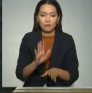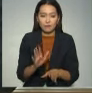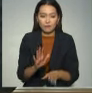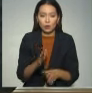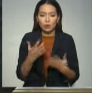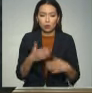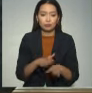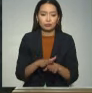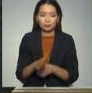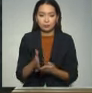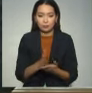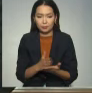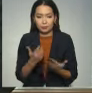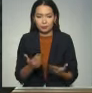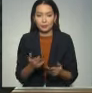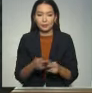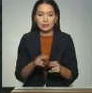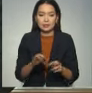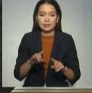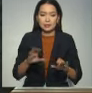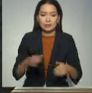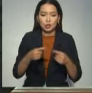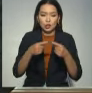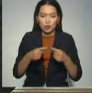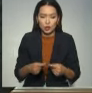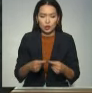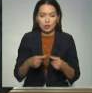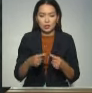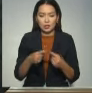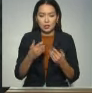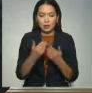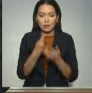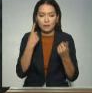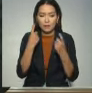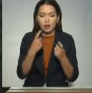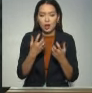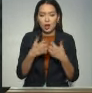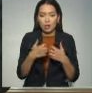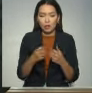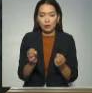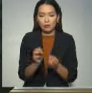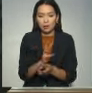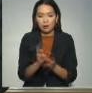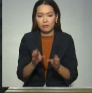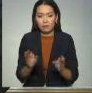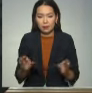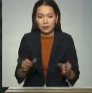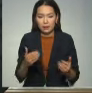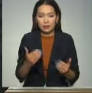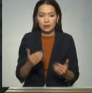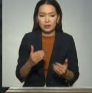того, из-за отсутствия достоверной и актуальной информации о количестве порывов и возможностях ремонтных бригад,